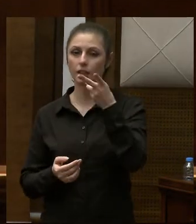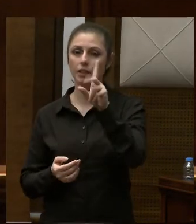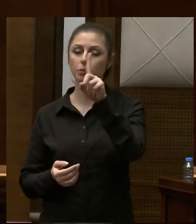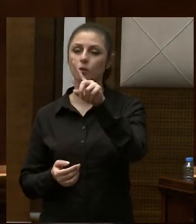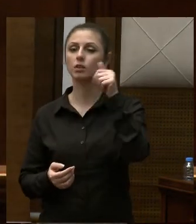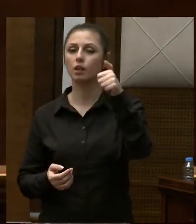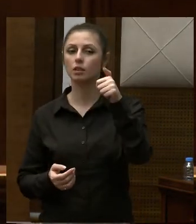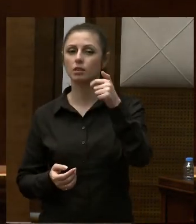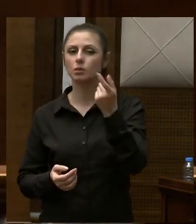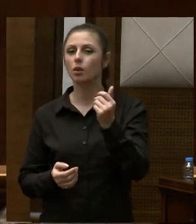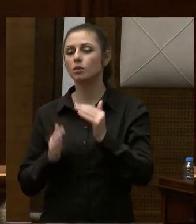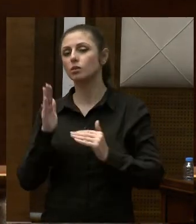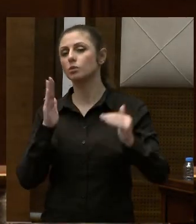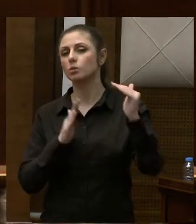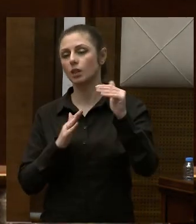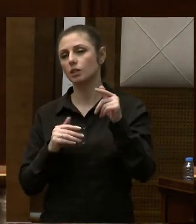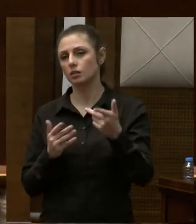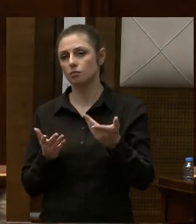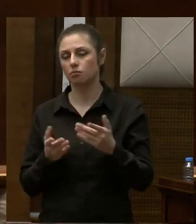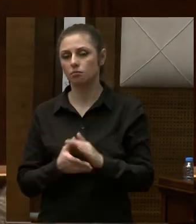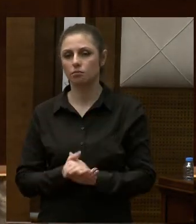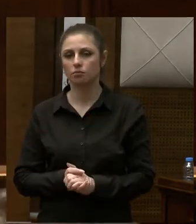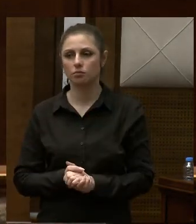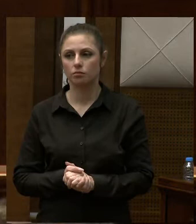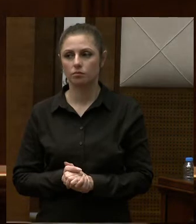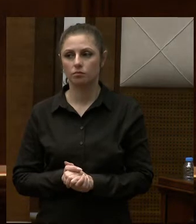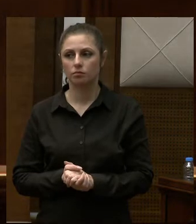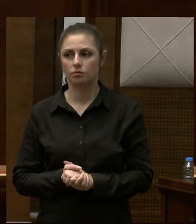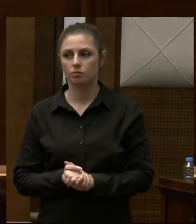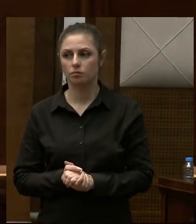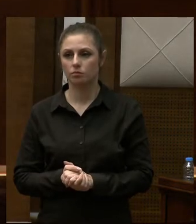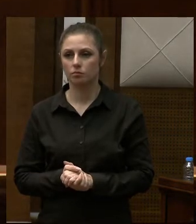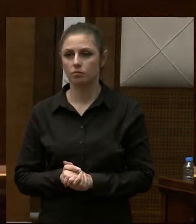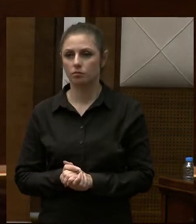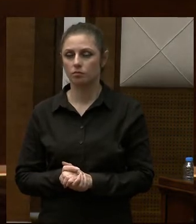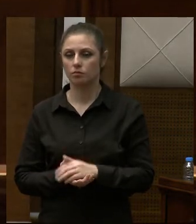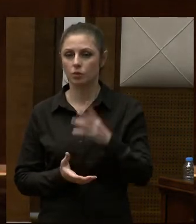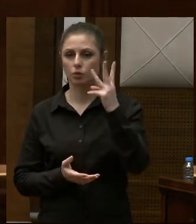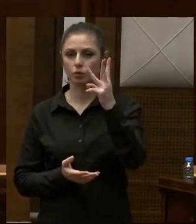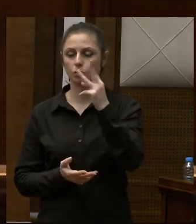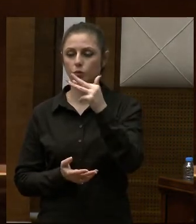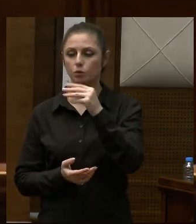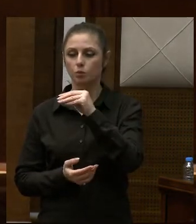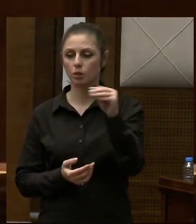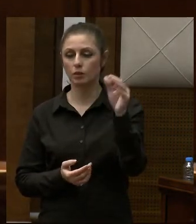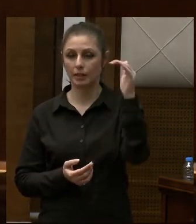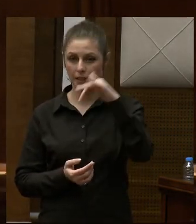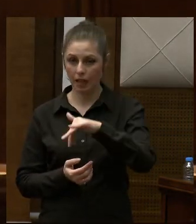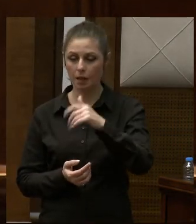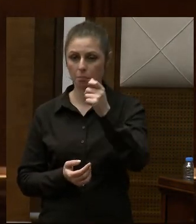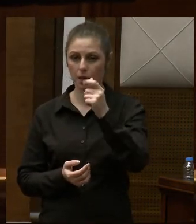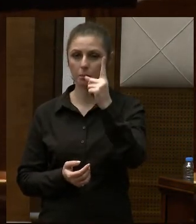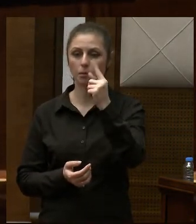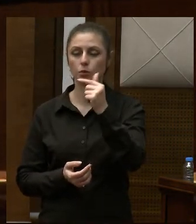2016'da çok daha yüksekti. Örnek Büyükçekmece Belediyesi 3,5 milyon gelen para 1,5 milyona